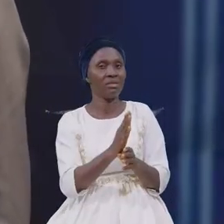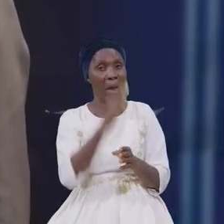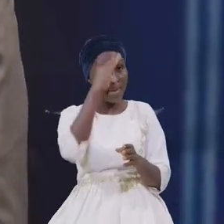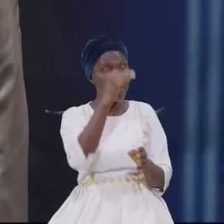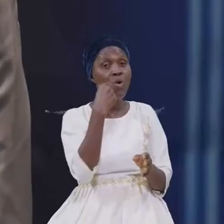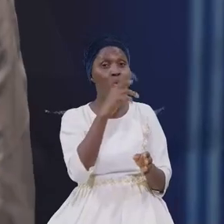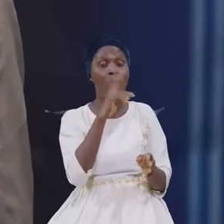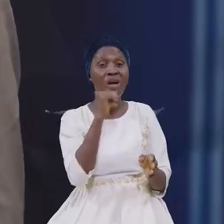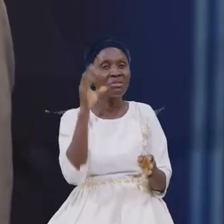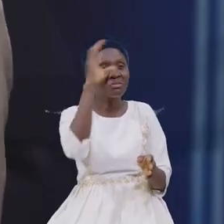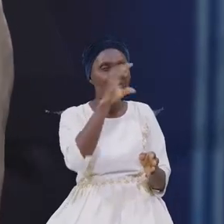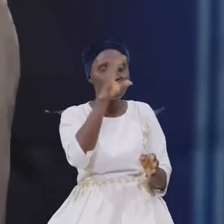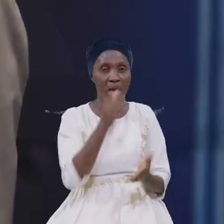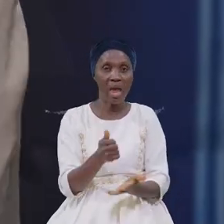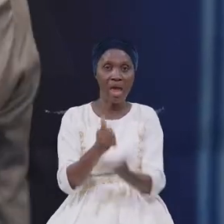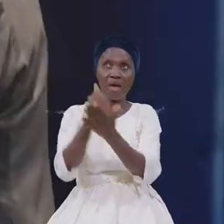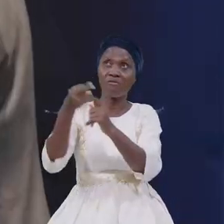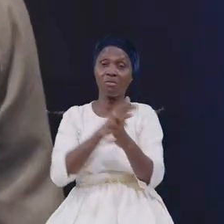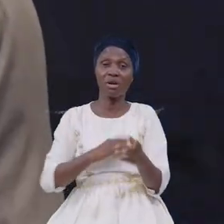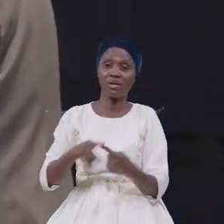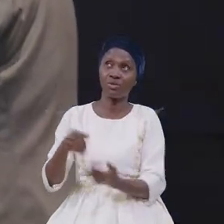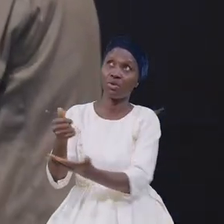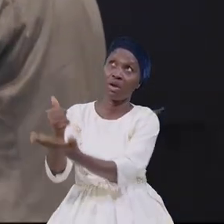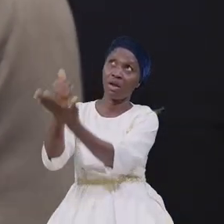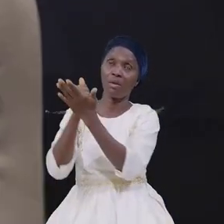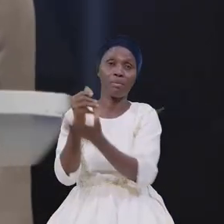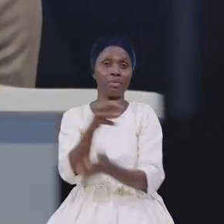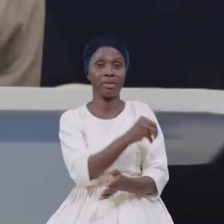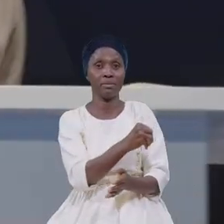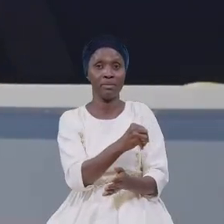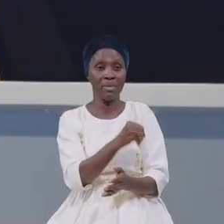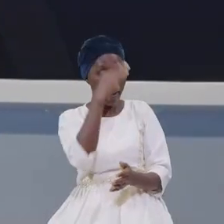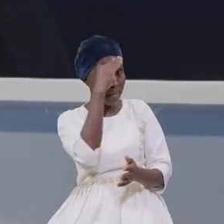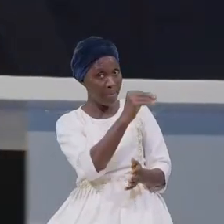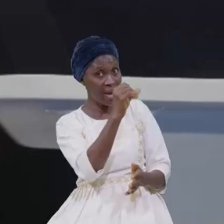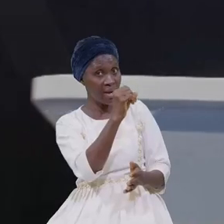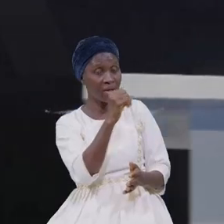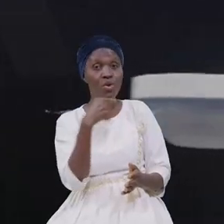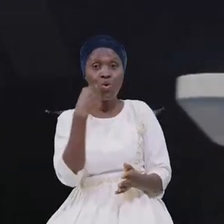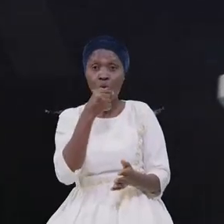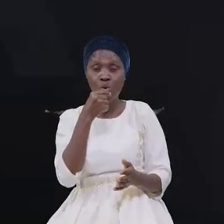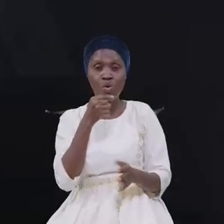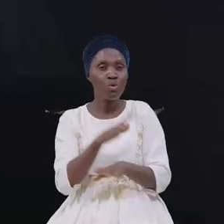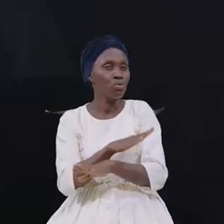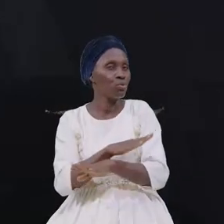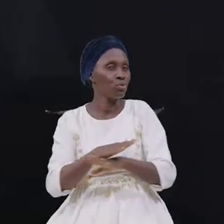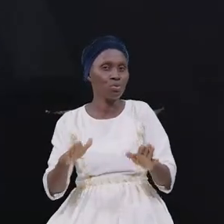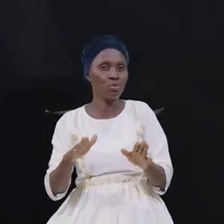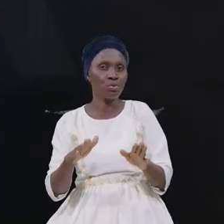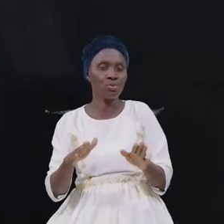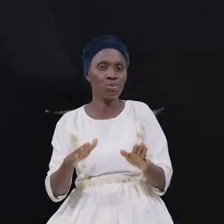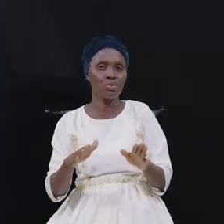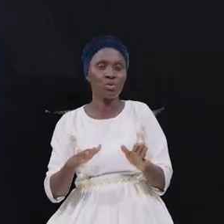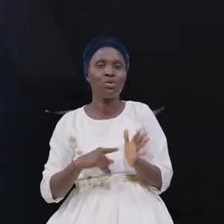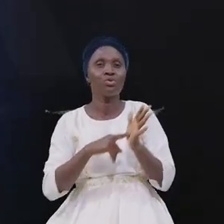aux hommes qui ne cherchent pas l'assistance de Christ, avec les hommes qui n'exposent